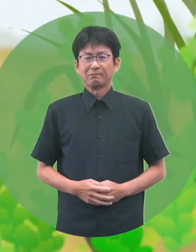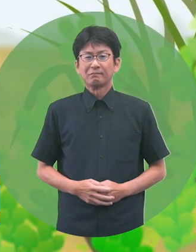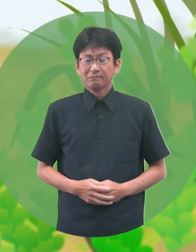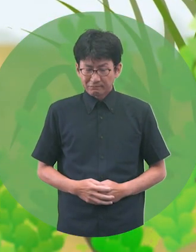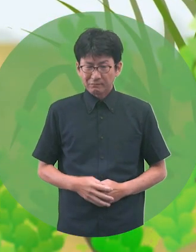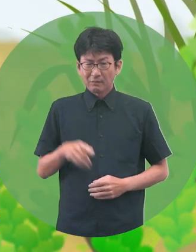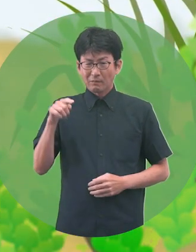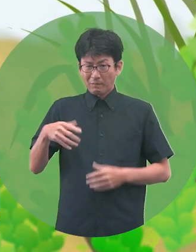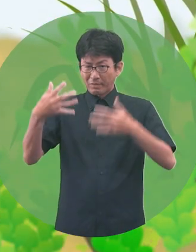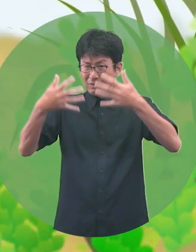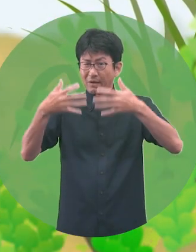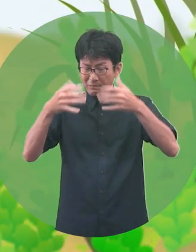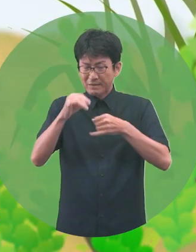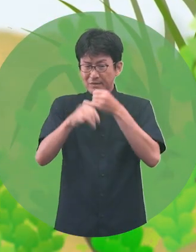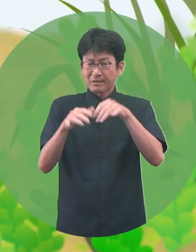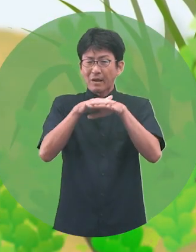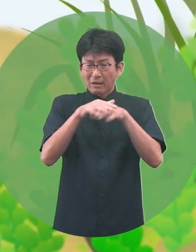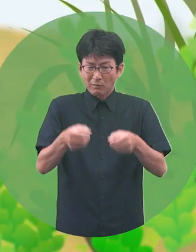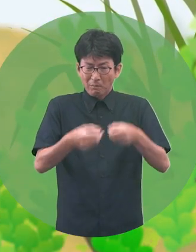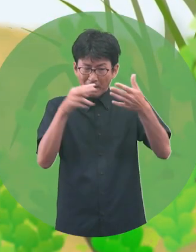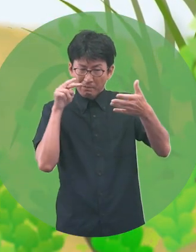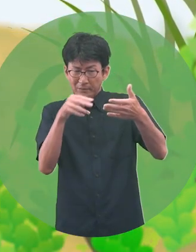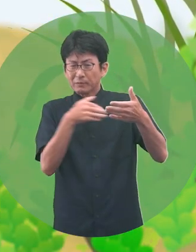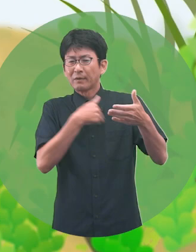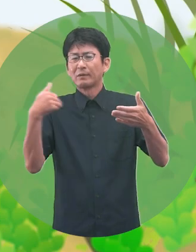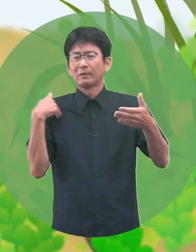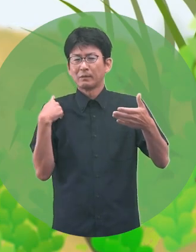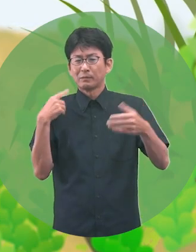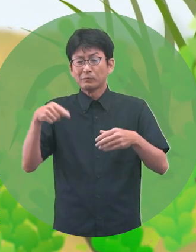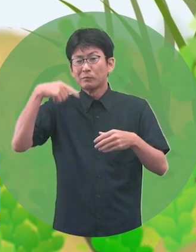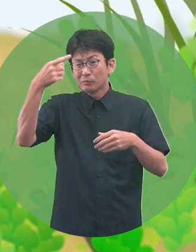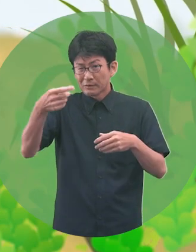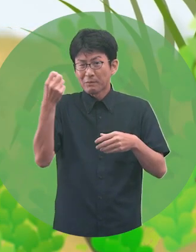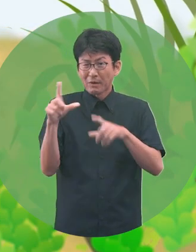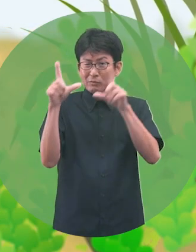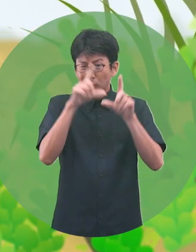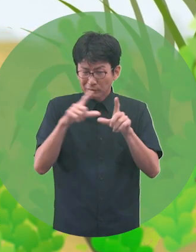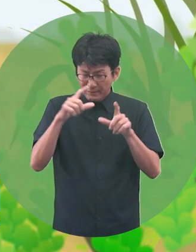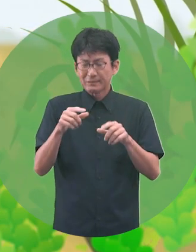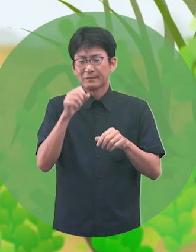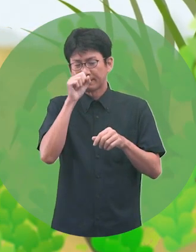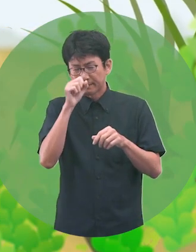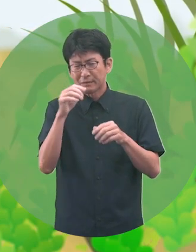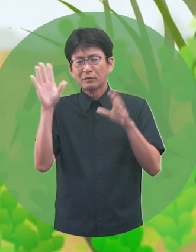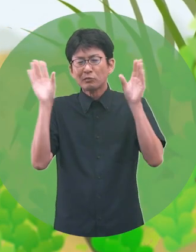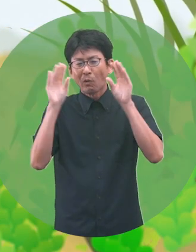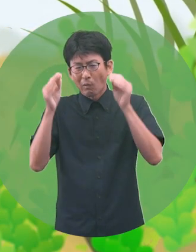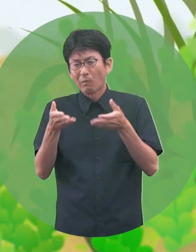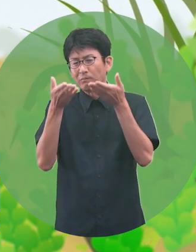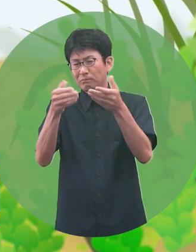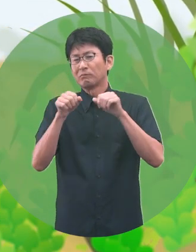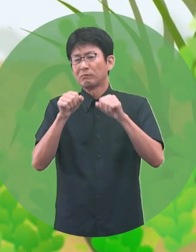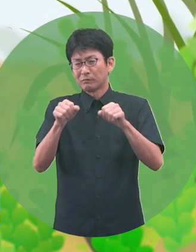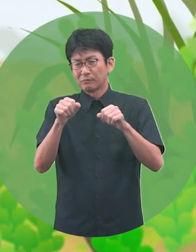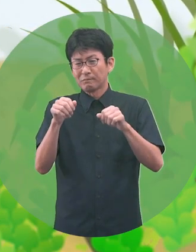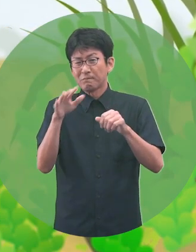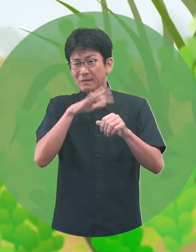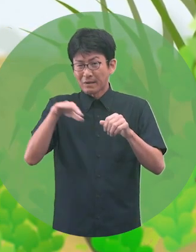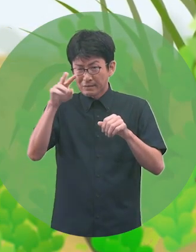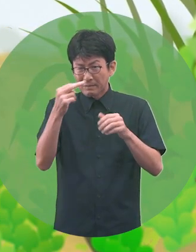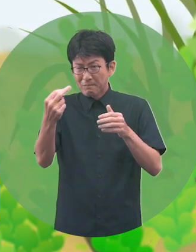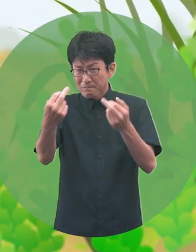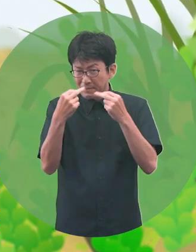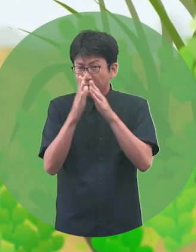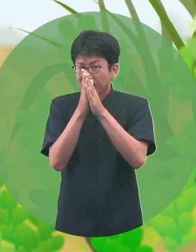この番組はインターネットでもご覧いただけます。 次回も暮らしに役立つ情報をお届けします。お見逃しなく。